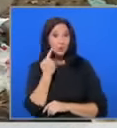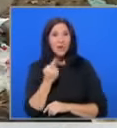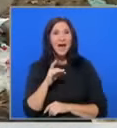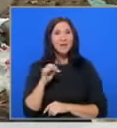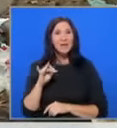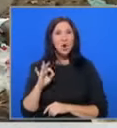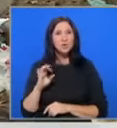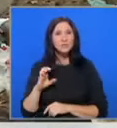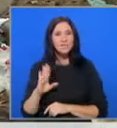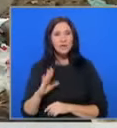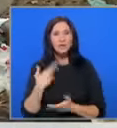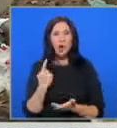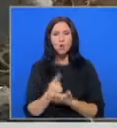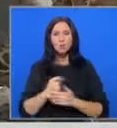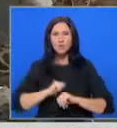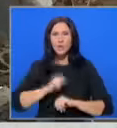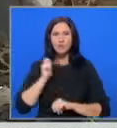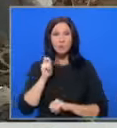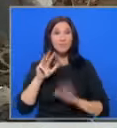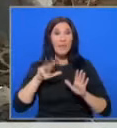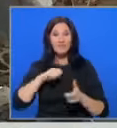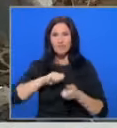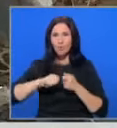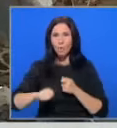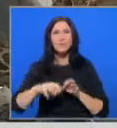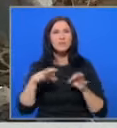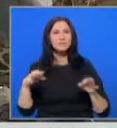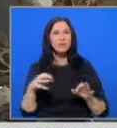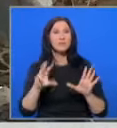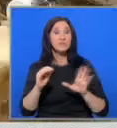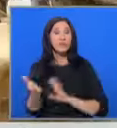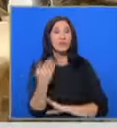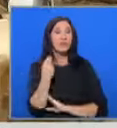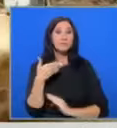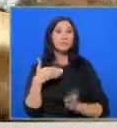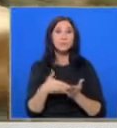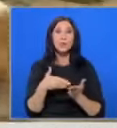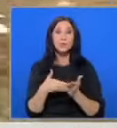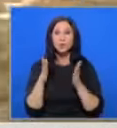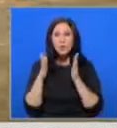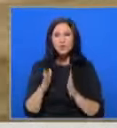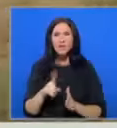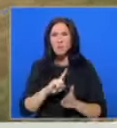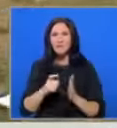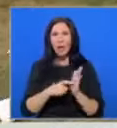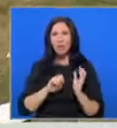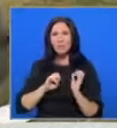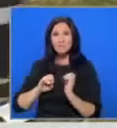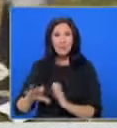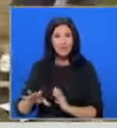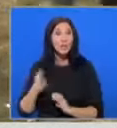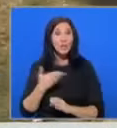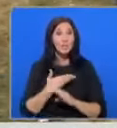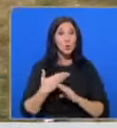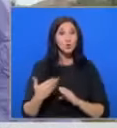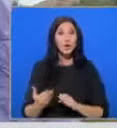РИОСВ е наложило на община Кюстендил 9 глоби в общ размер от 90 000 лева заради констатирани незаконни сметища, а те